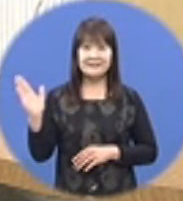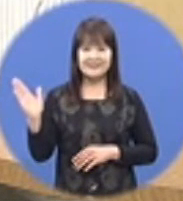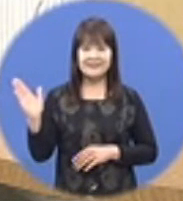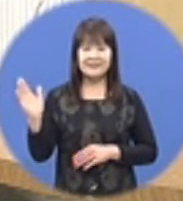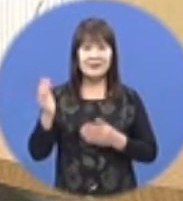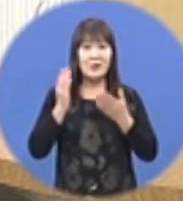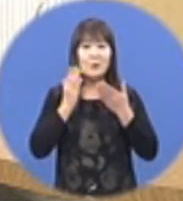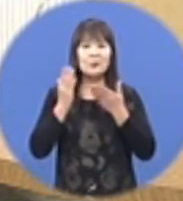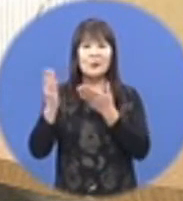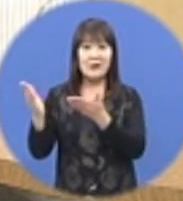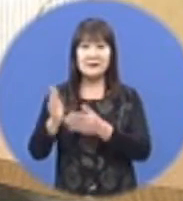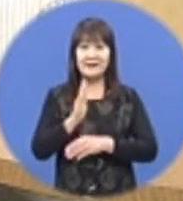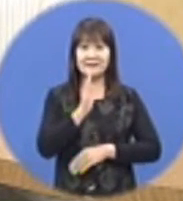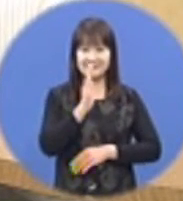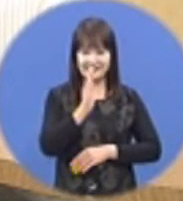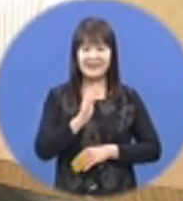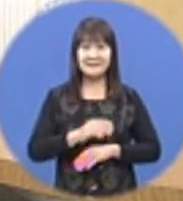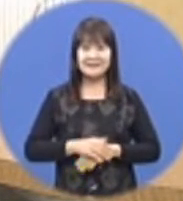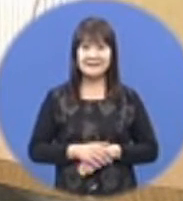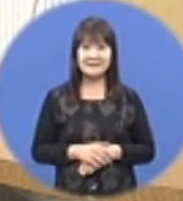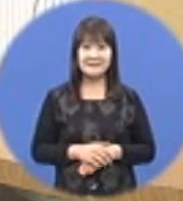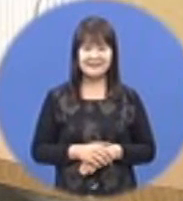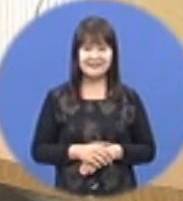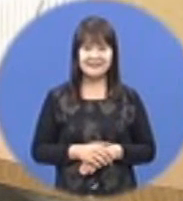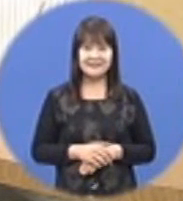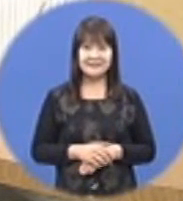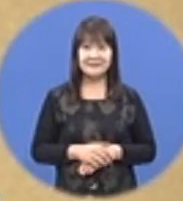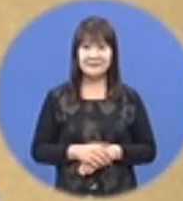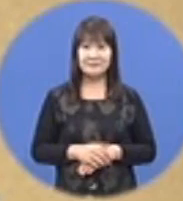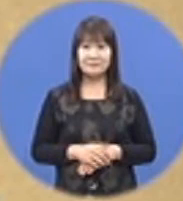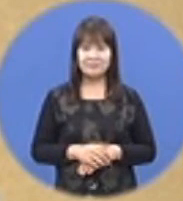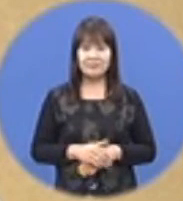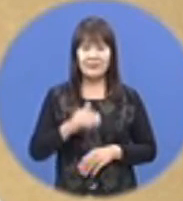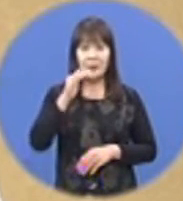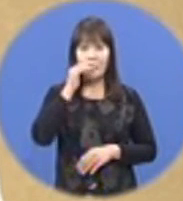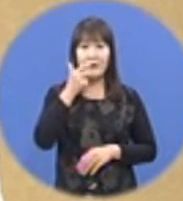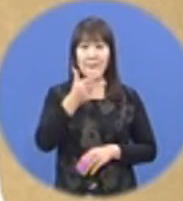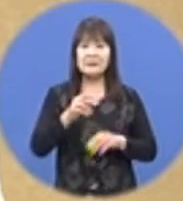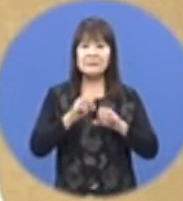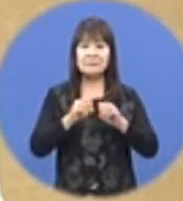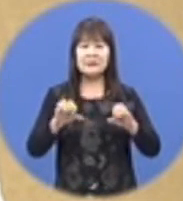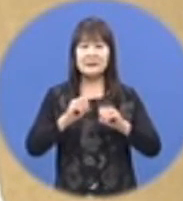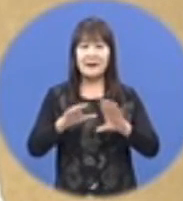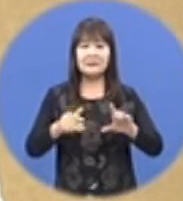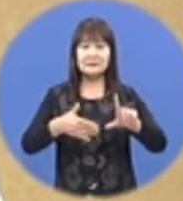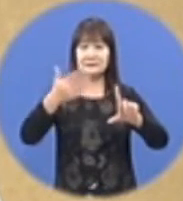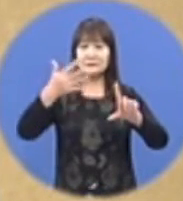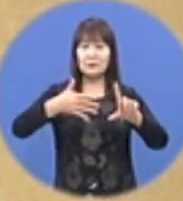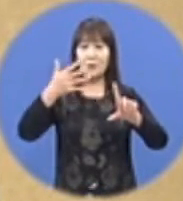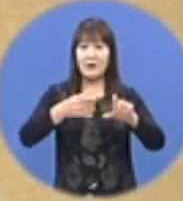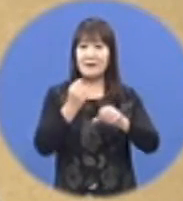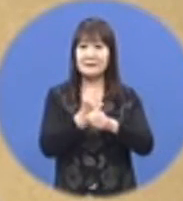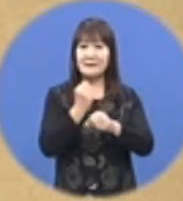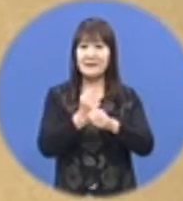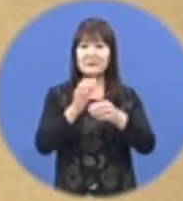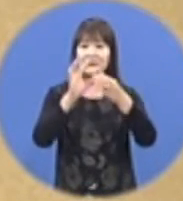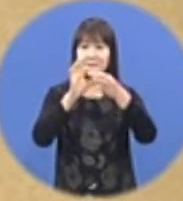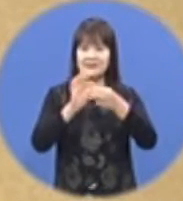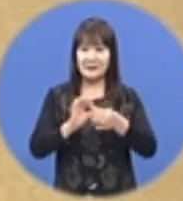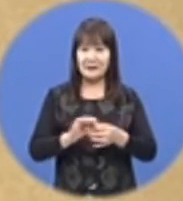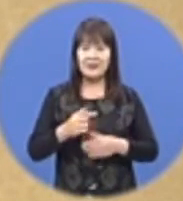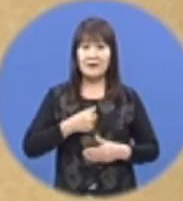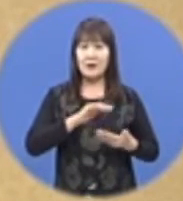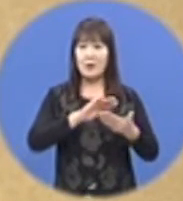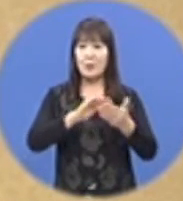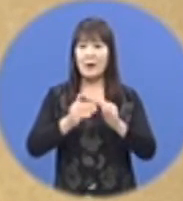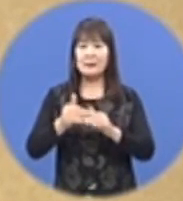073-435-1009までお問い合わせください。 はい、以上和歌山市 PR 動画制作についてお伝えしました。我